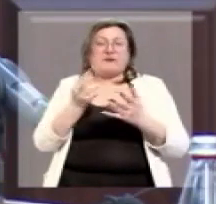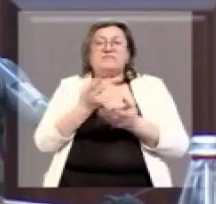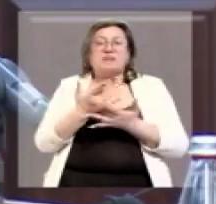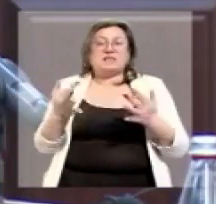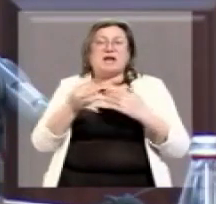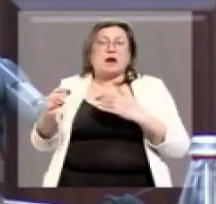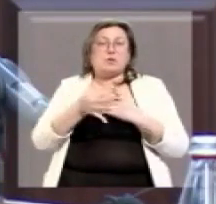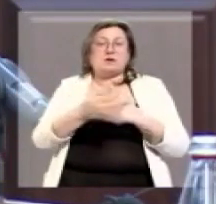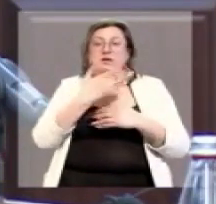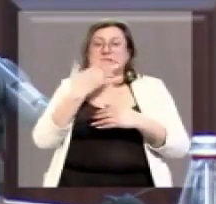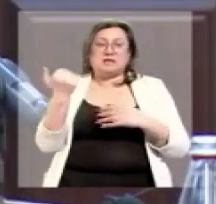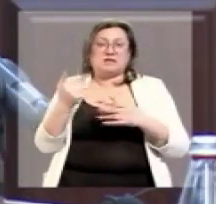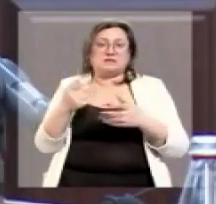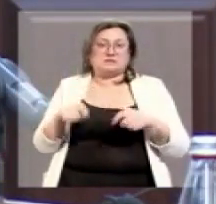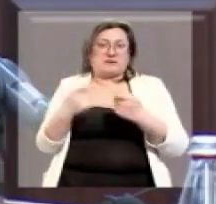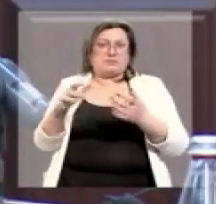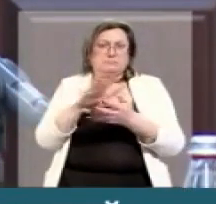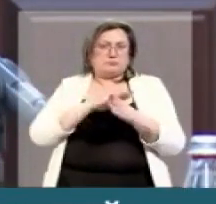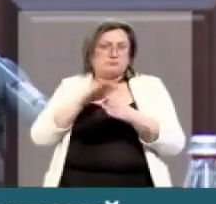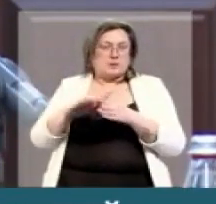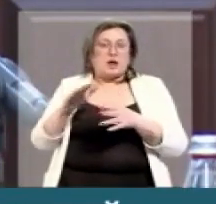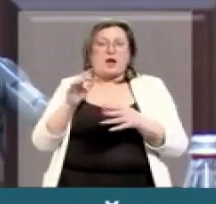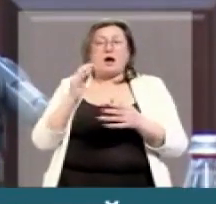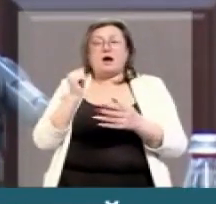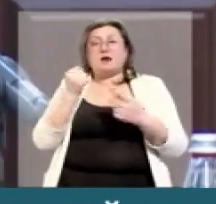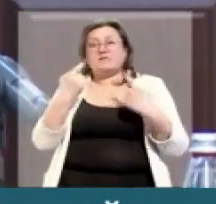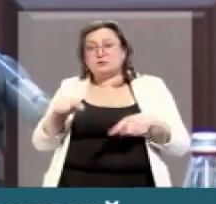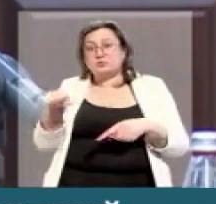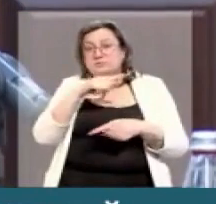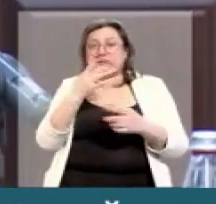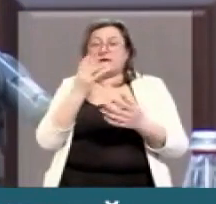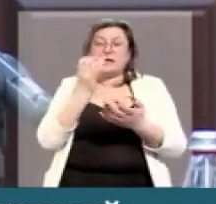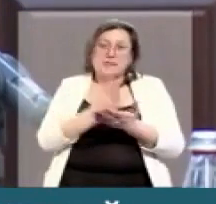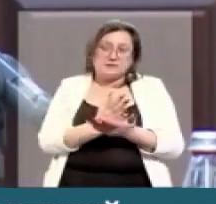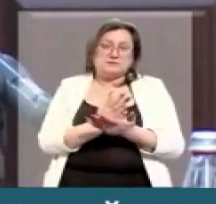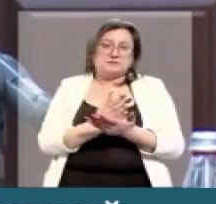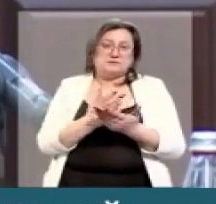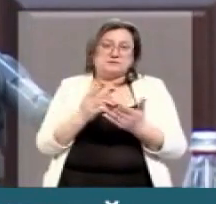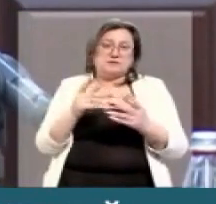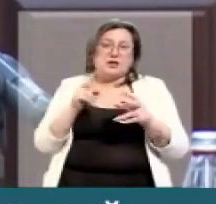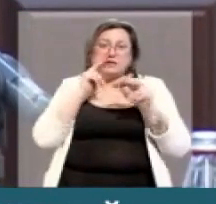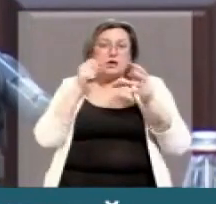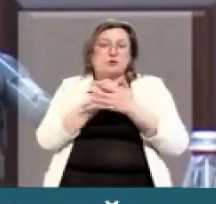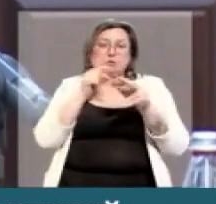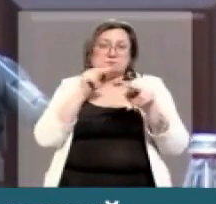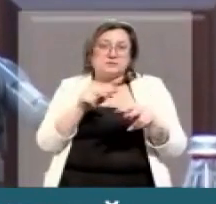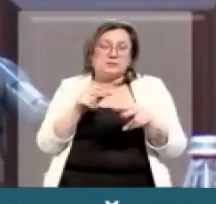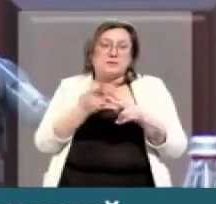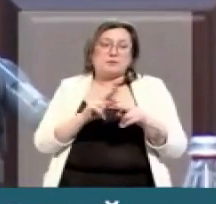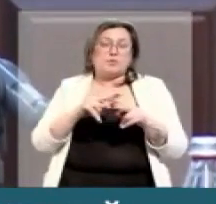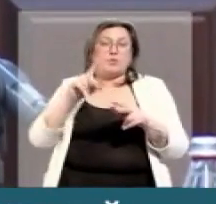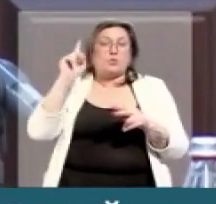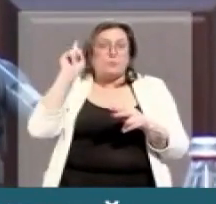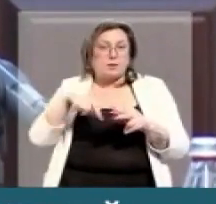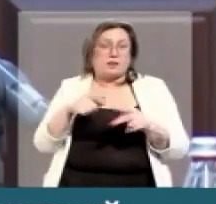районах нет срыва, в некоторых районах срыв произошел. Поэтому, наверное,